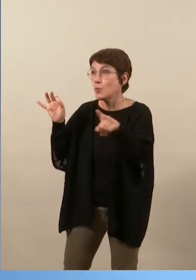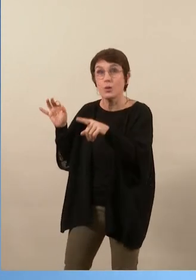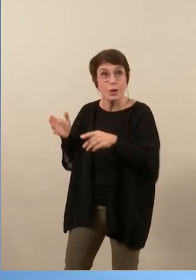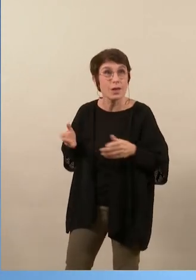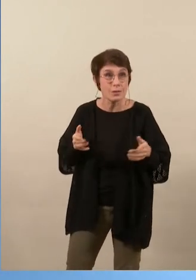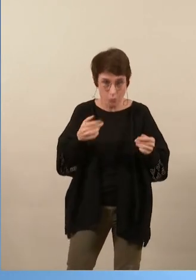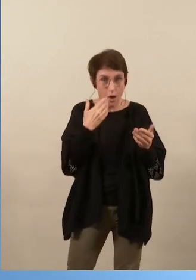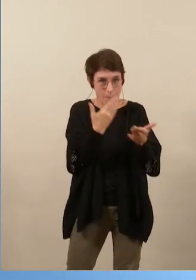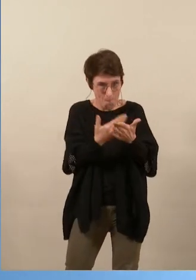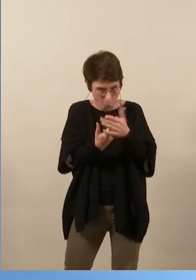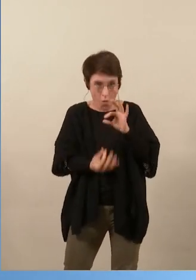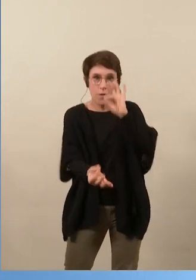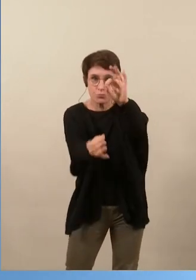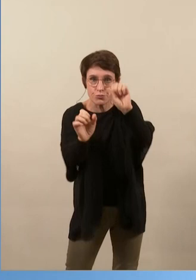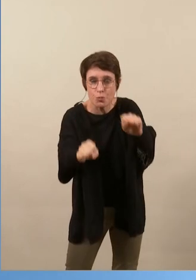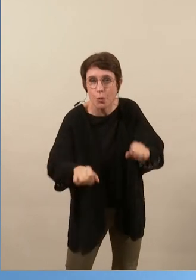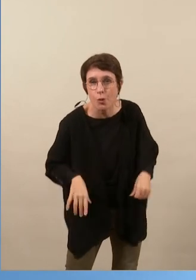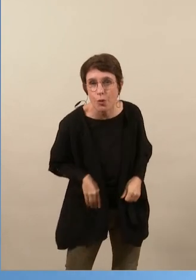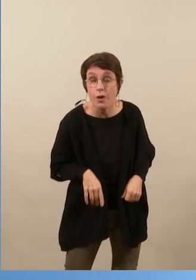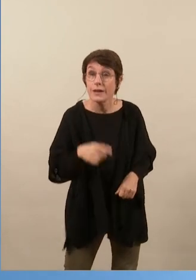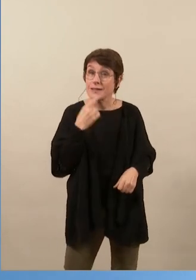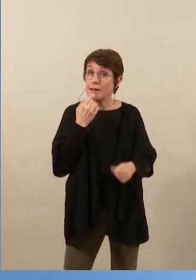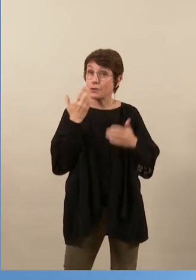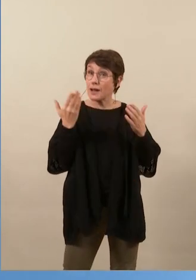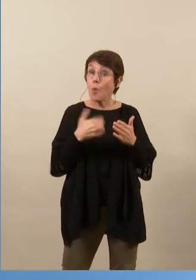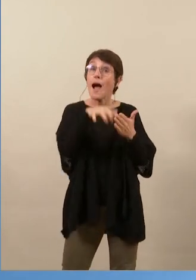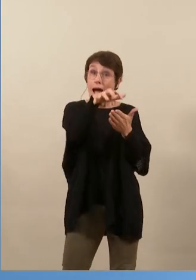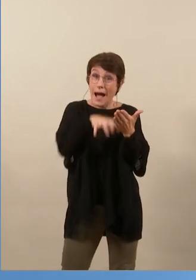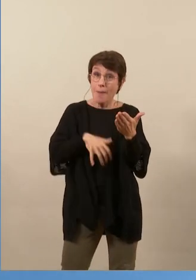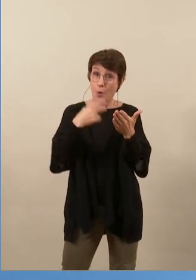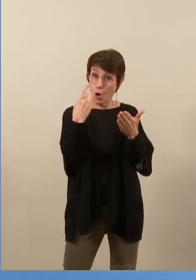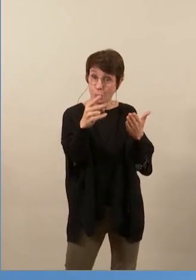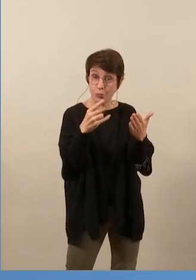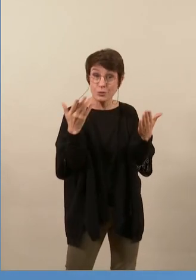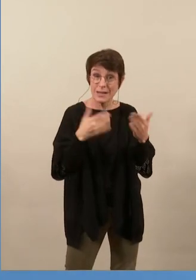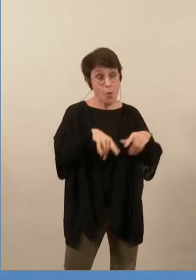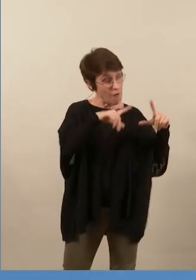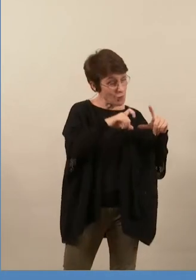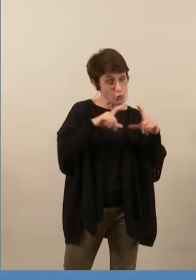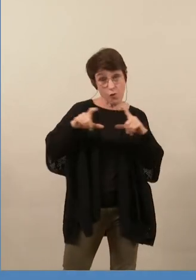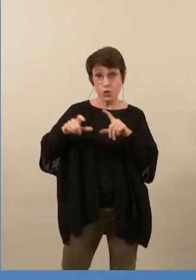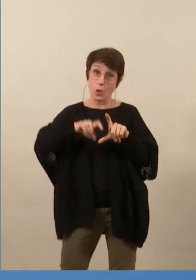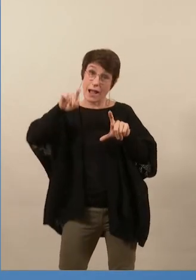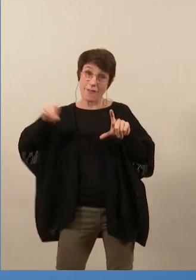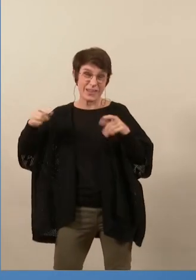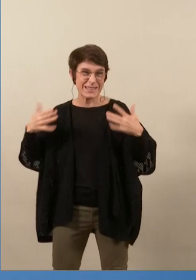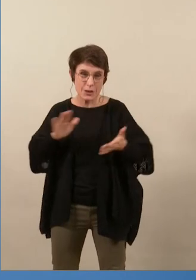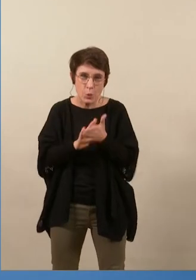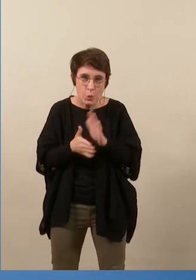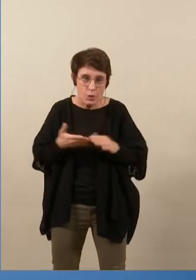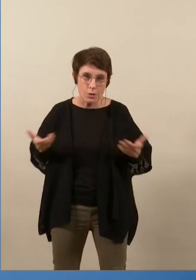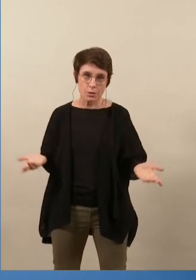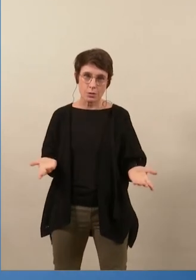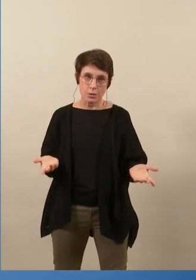vais le démontrer ne vous inquiétez pas ça voudrait dire qu'en fait votre rapport se limite à des photos et des illustrations ça montre